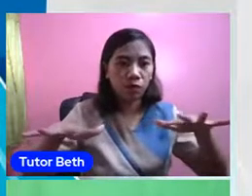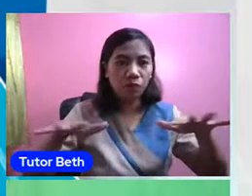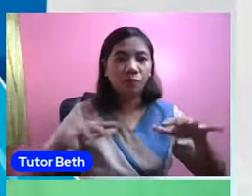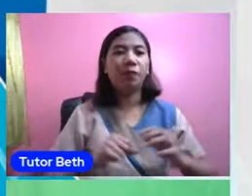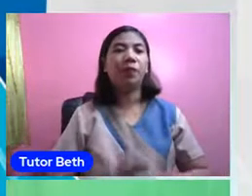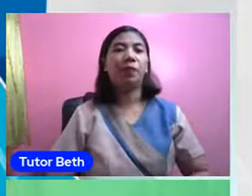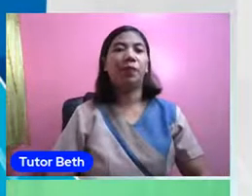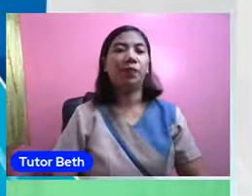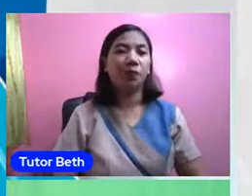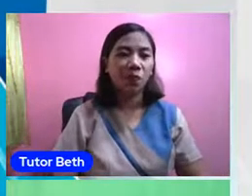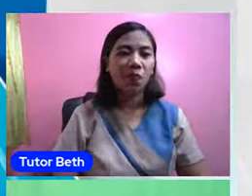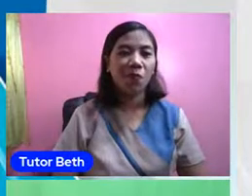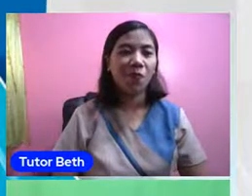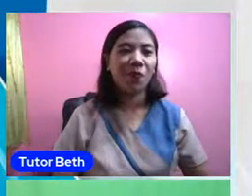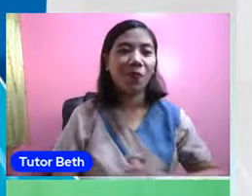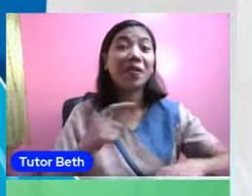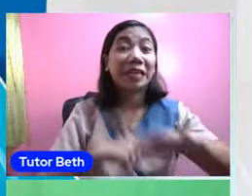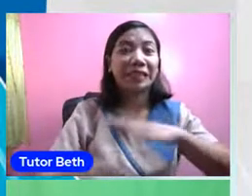Okay, lindol.